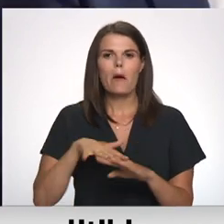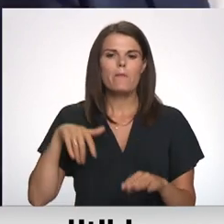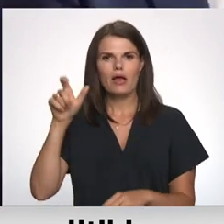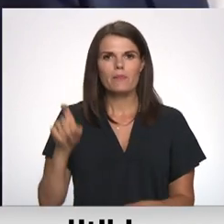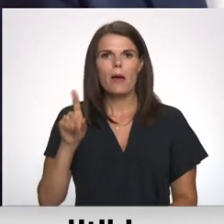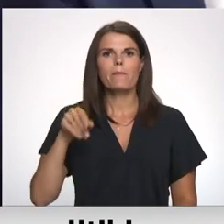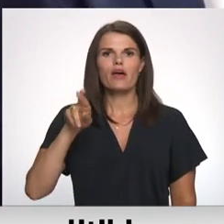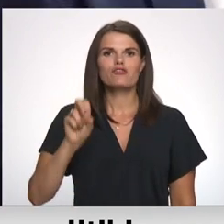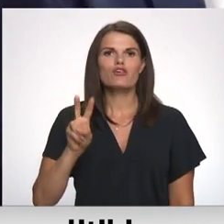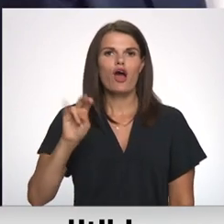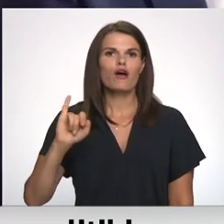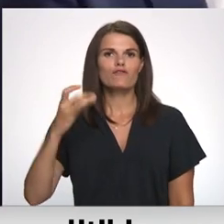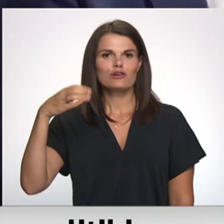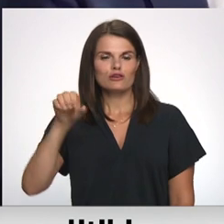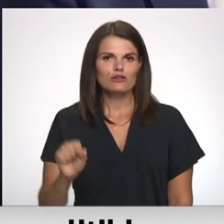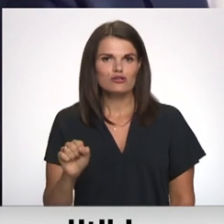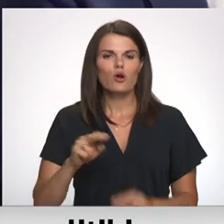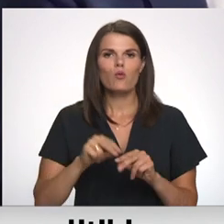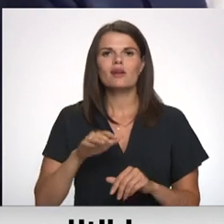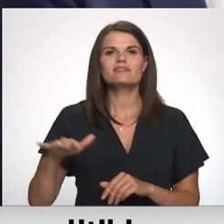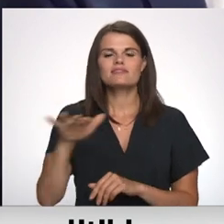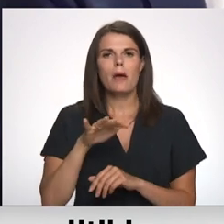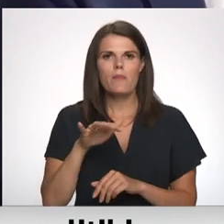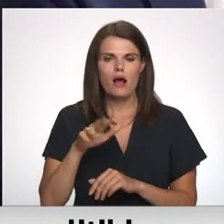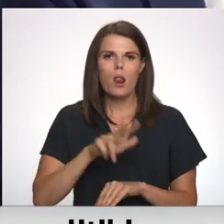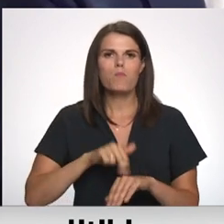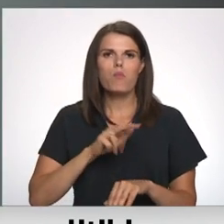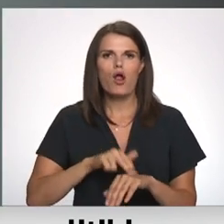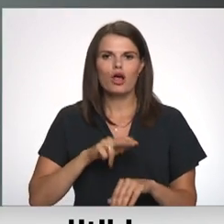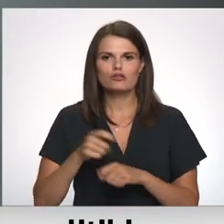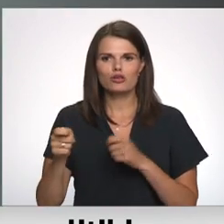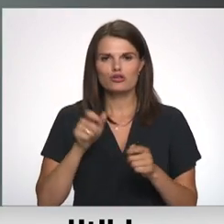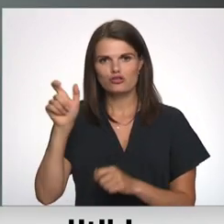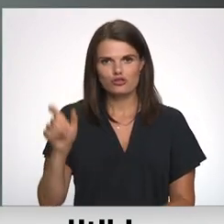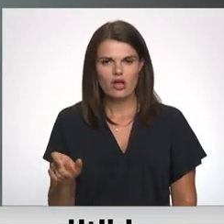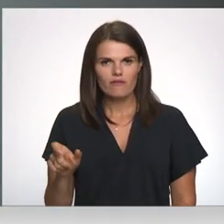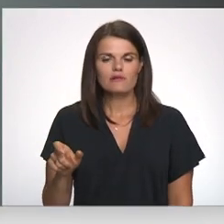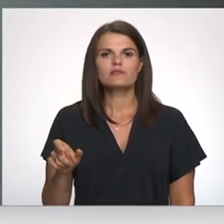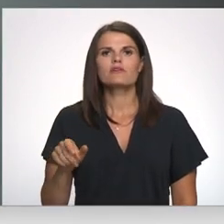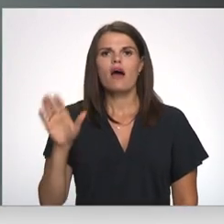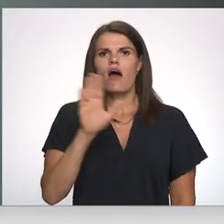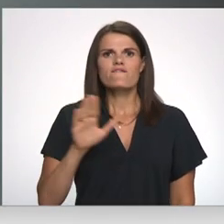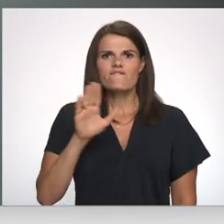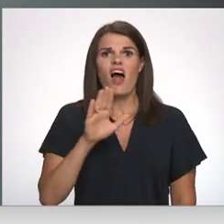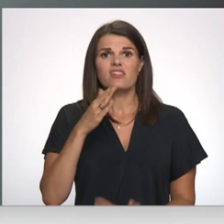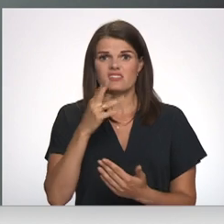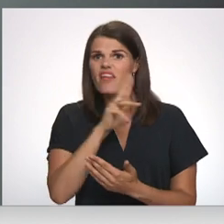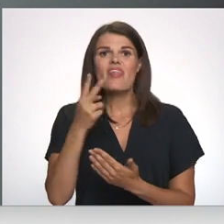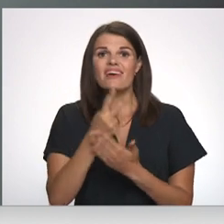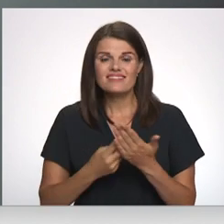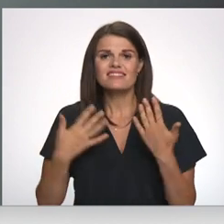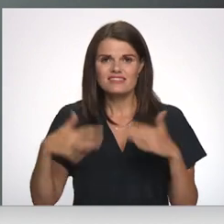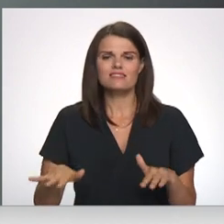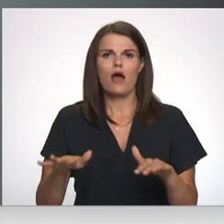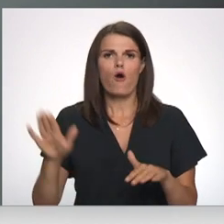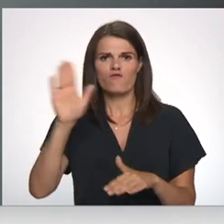Ramona Petraviča, Zemgalē agrākais ceļu policijas šefs Edmunds Ziltiņš. Valsts neslīkt, viņi ir zem ūdens jau, ārā ir mazais